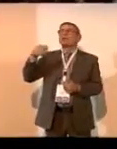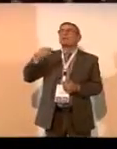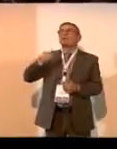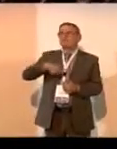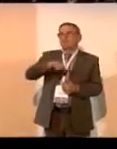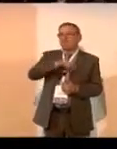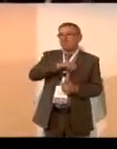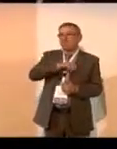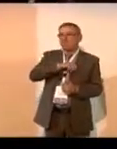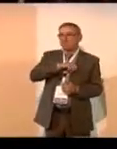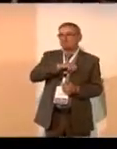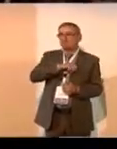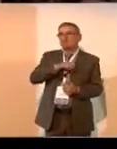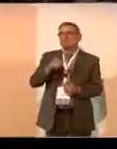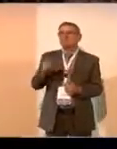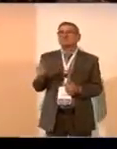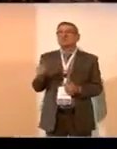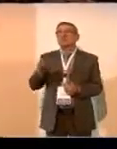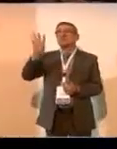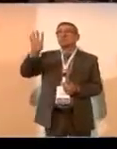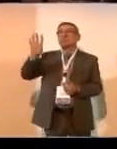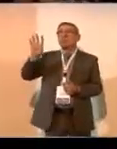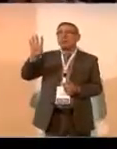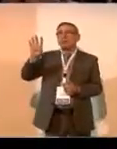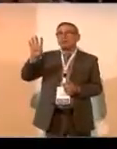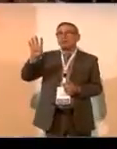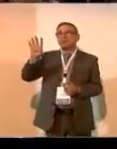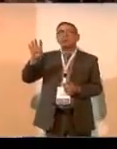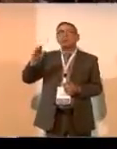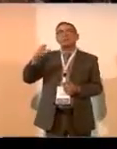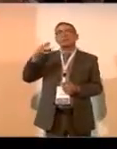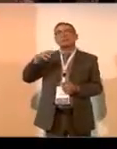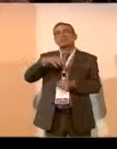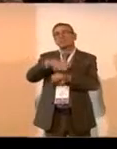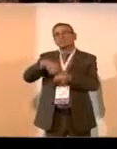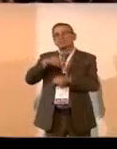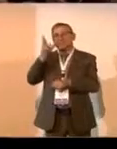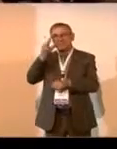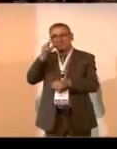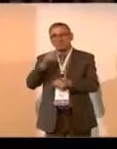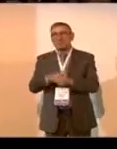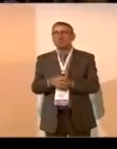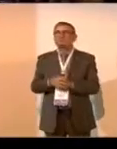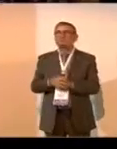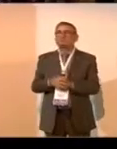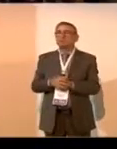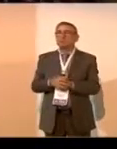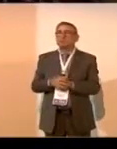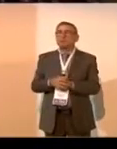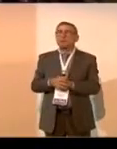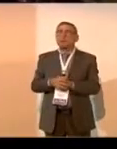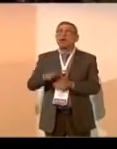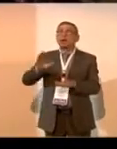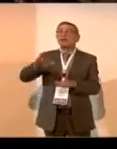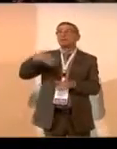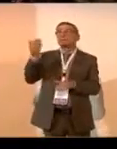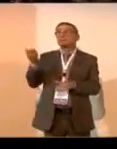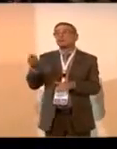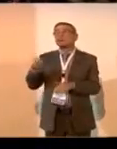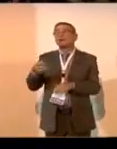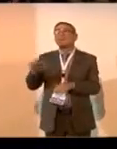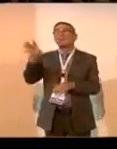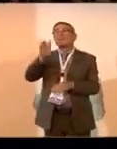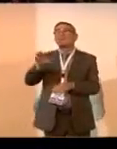questo momento quattro ministri donne. E anche l'alto rappresentante che si occupa della politica estera e di difesa dell'Europa è una